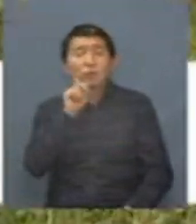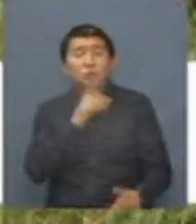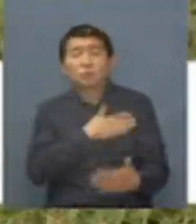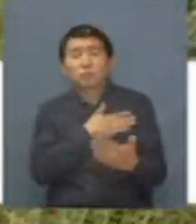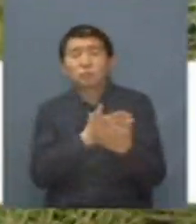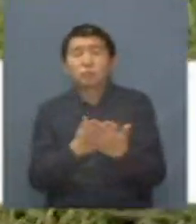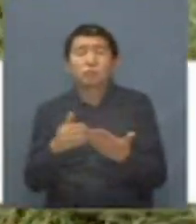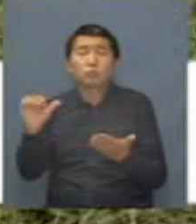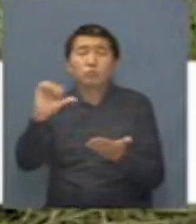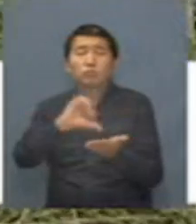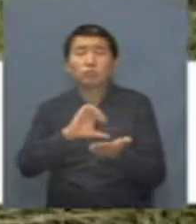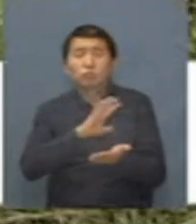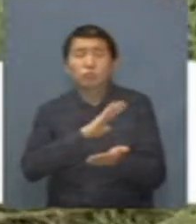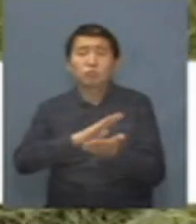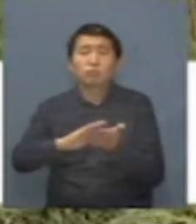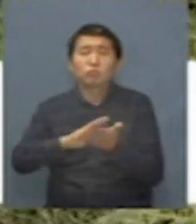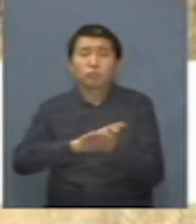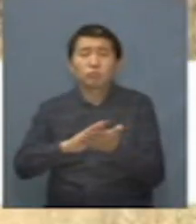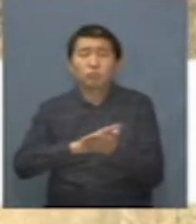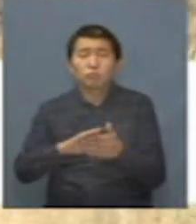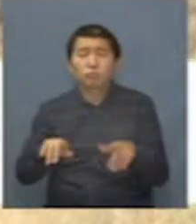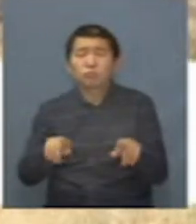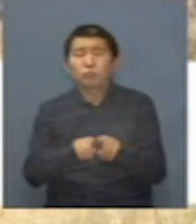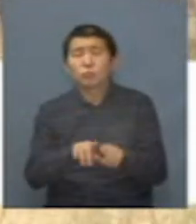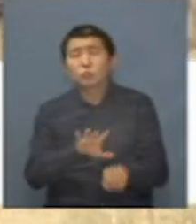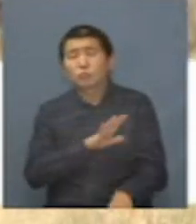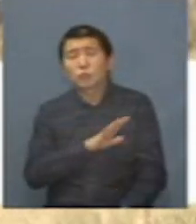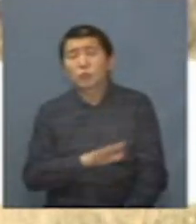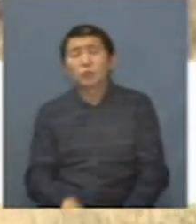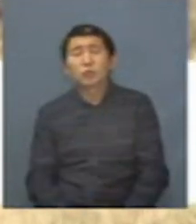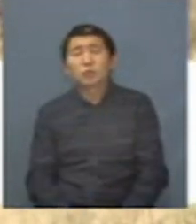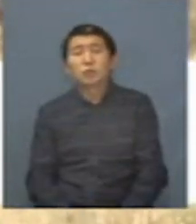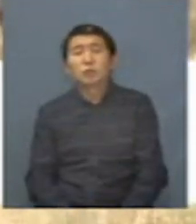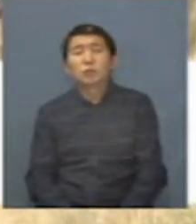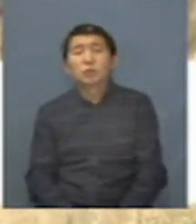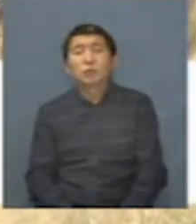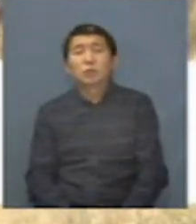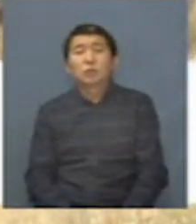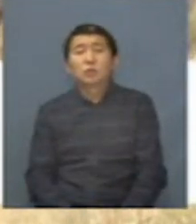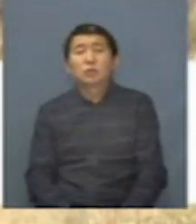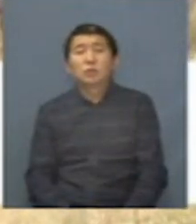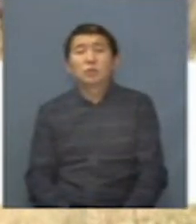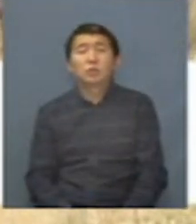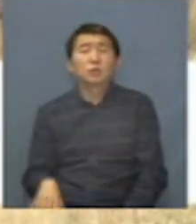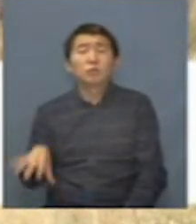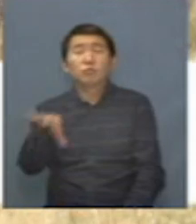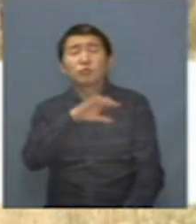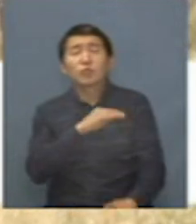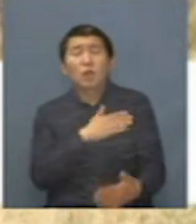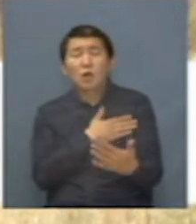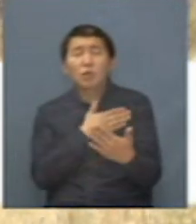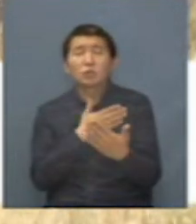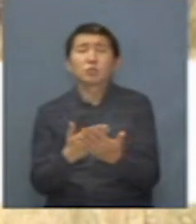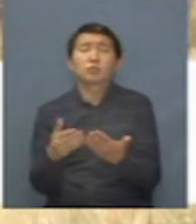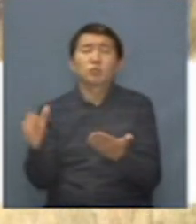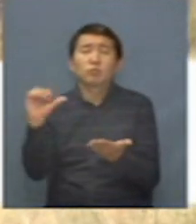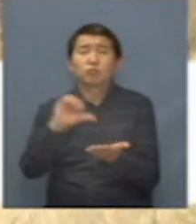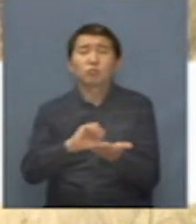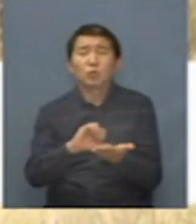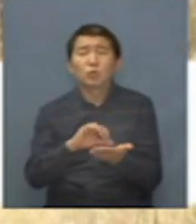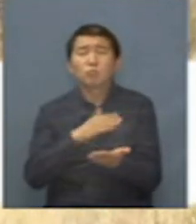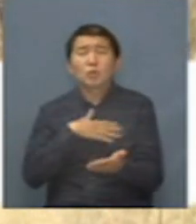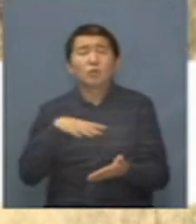жерде тазалық жұмыстарын жүргізуді ұйғарған. Таза бұлақ акциясына белсенді қатысудамыз. Мен басқа да жастарды қоршаған ортаны